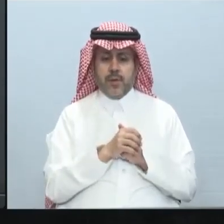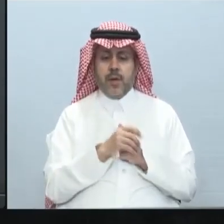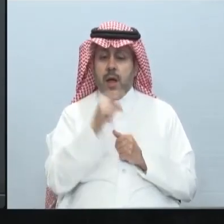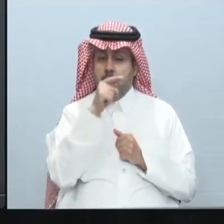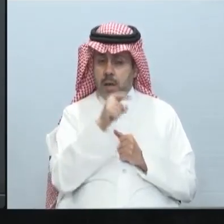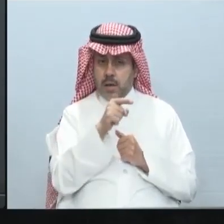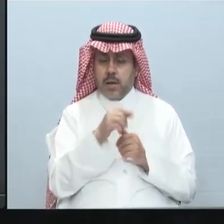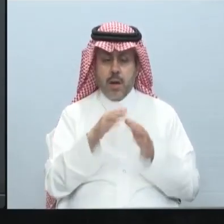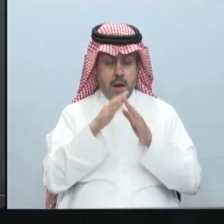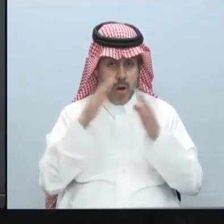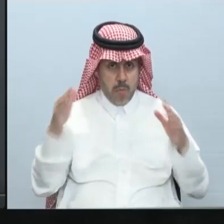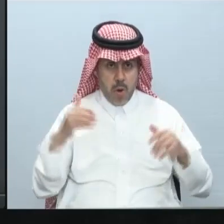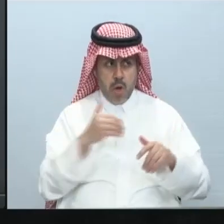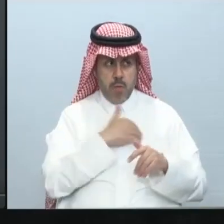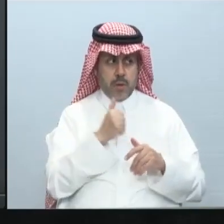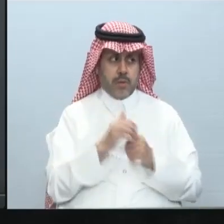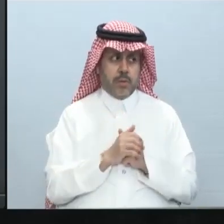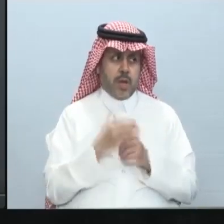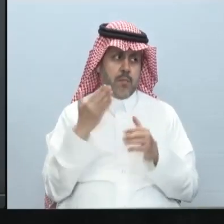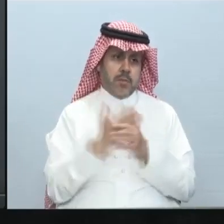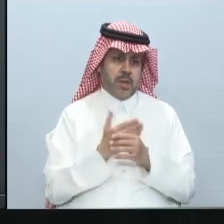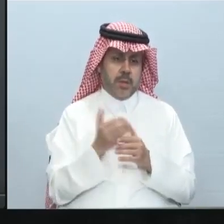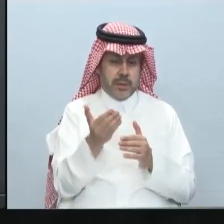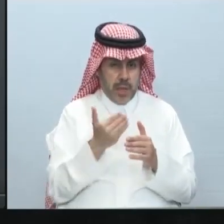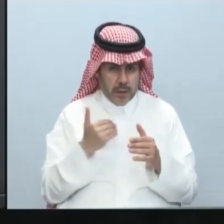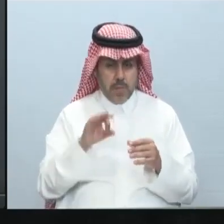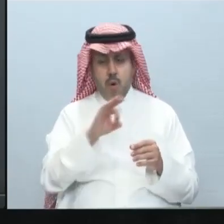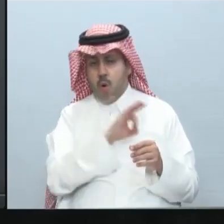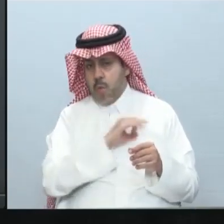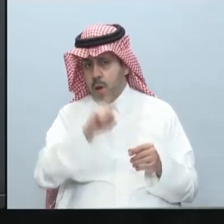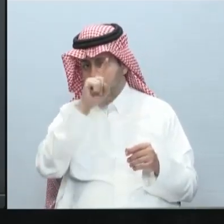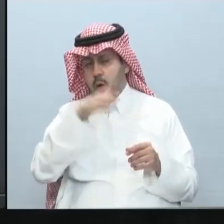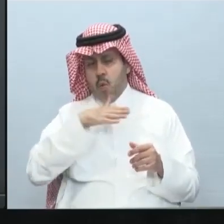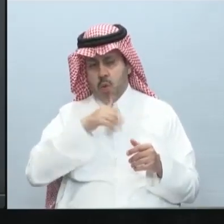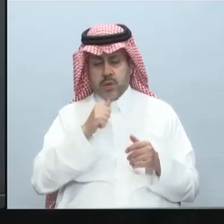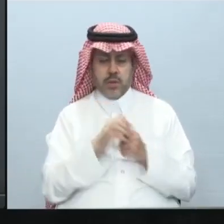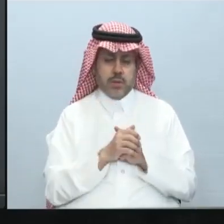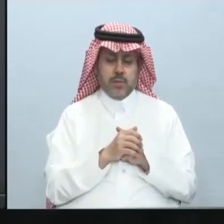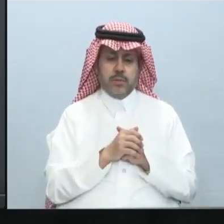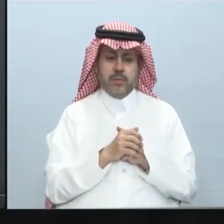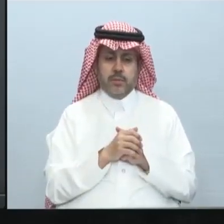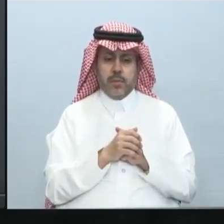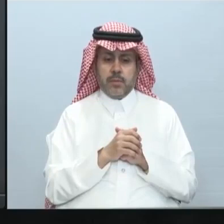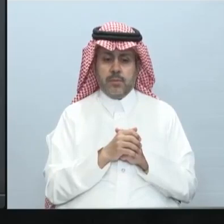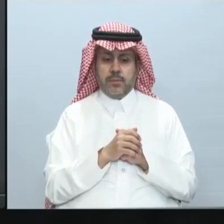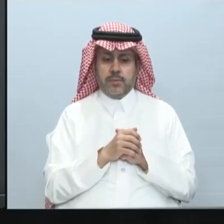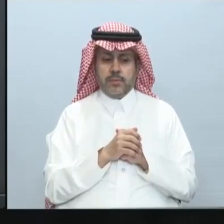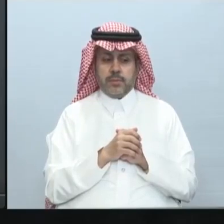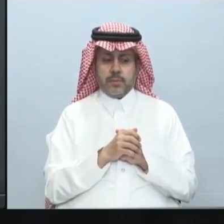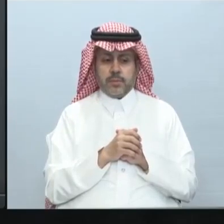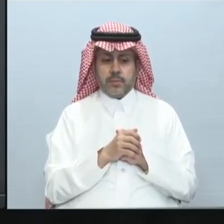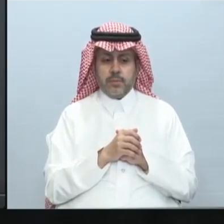عمر كمل ايمانك بسبب تقديم حب الله ورسوله على ما سوى على ما سوى الله على ما